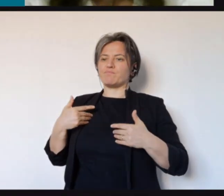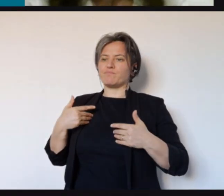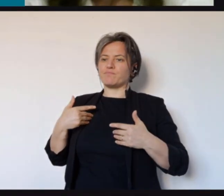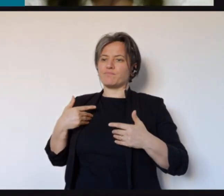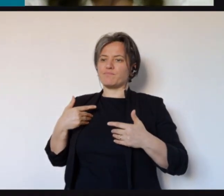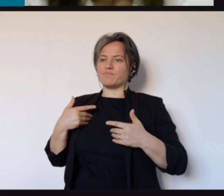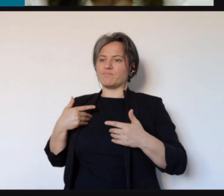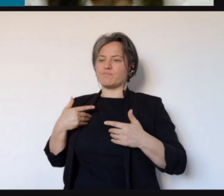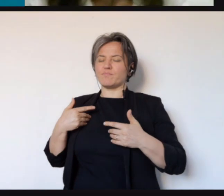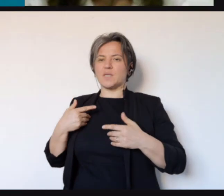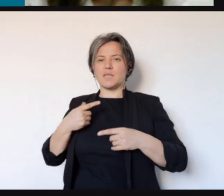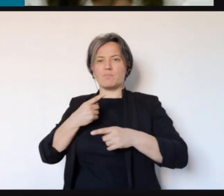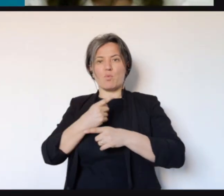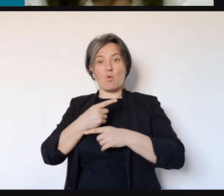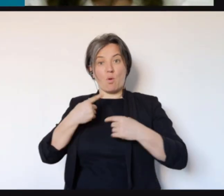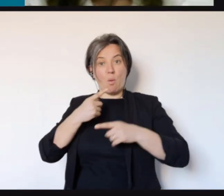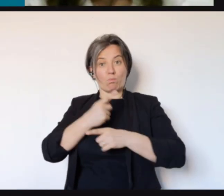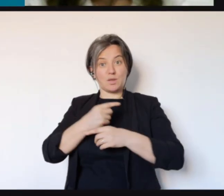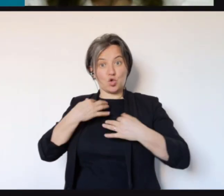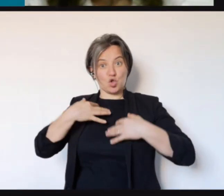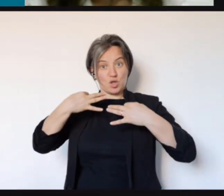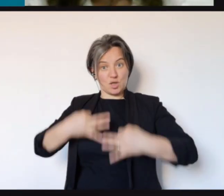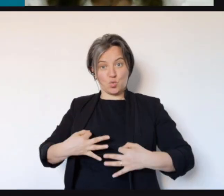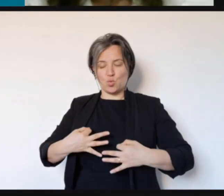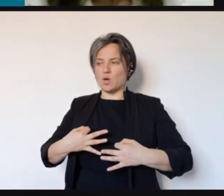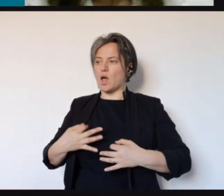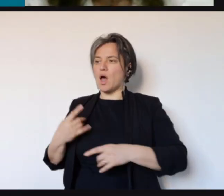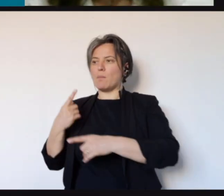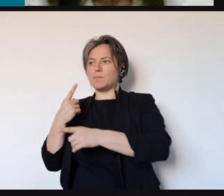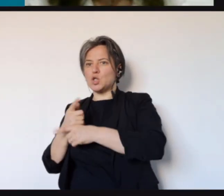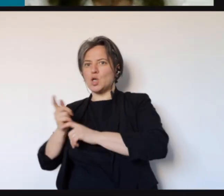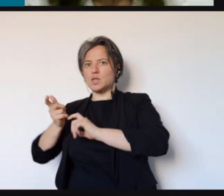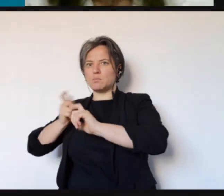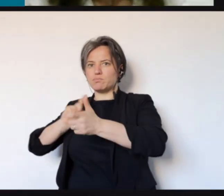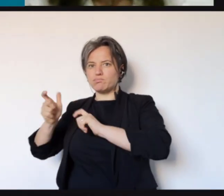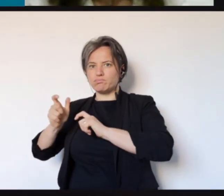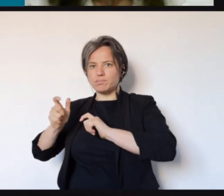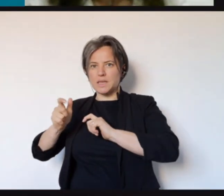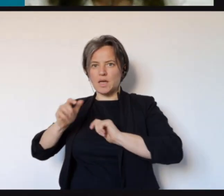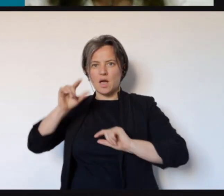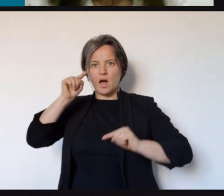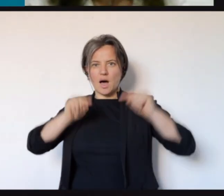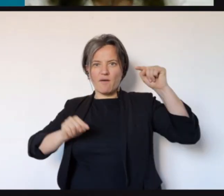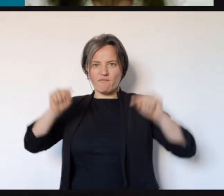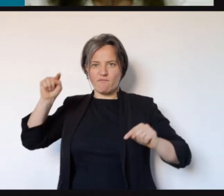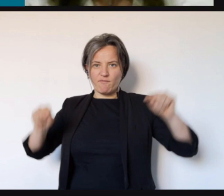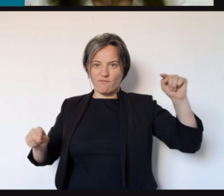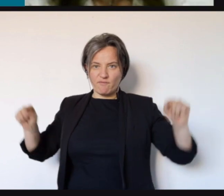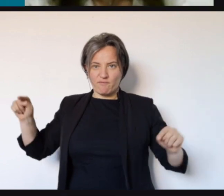sicurezza e il bisogno di relazioni è molto mobile e variabile.